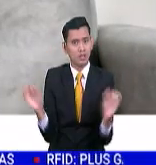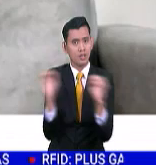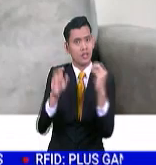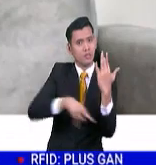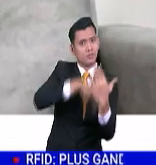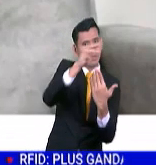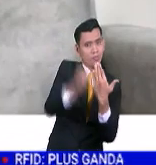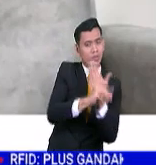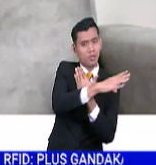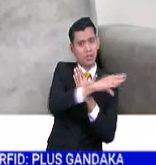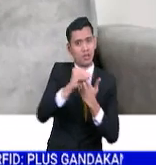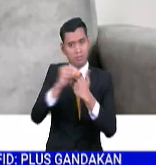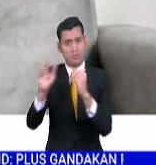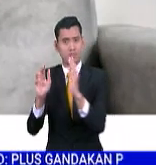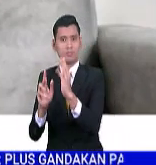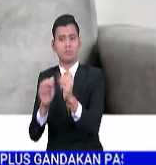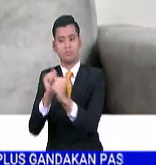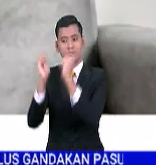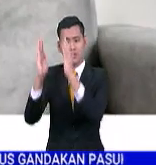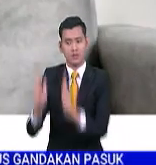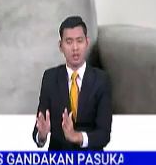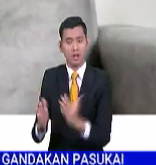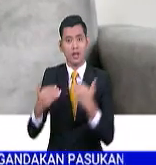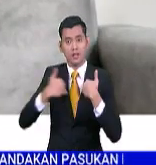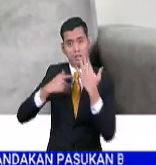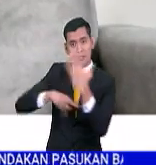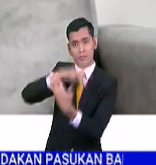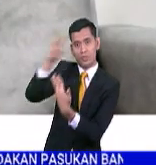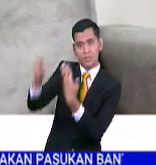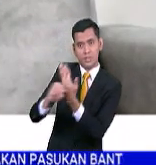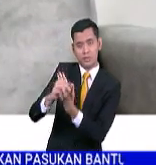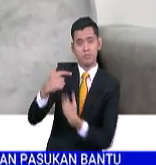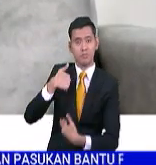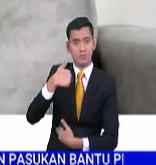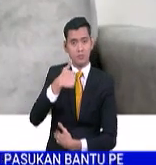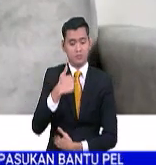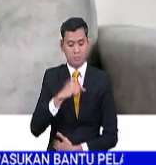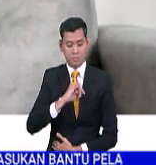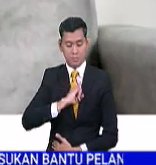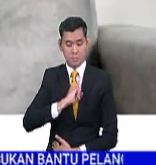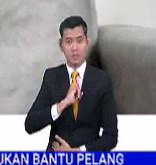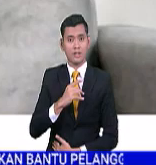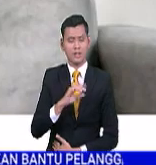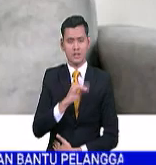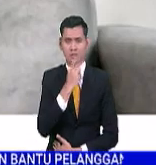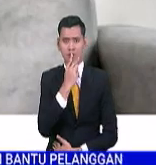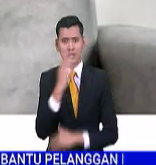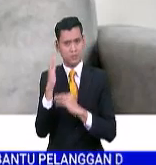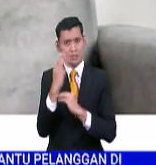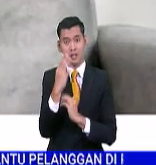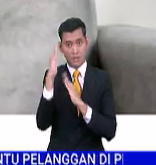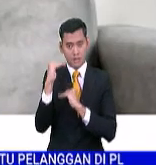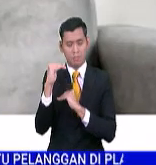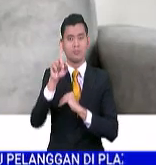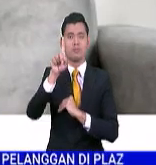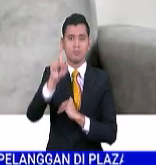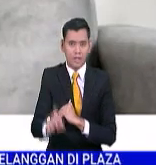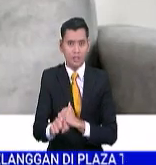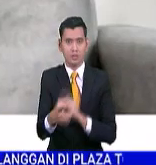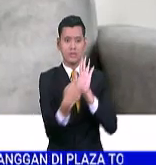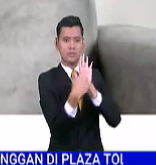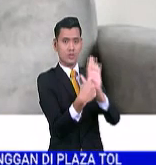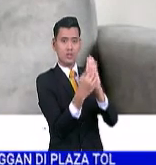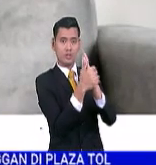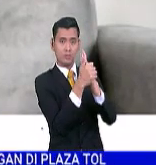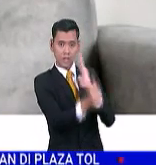program dan atlet yang berada program perlu membuktikan kewibawaan mereka di pentas yang terbaik inilah